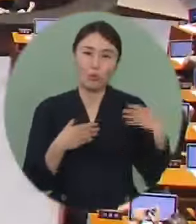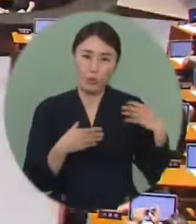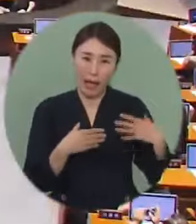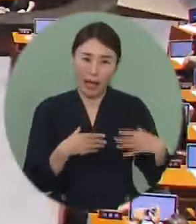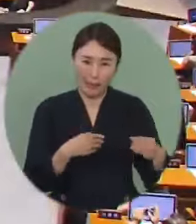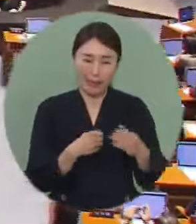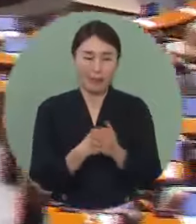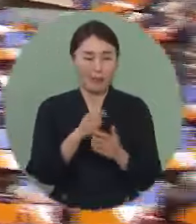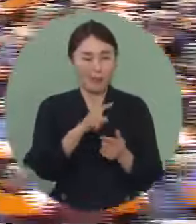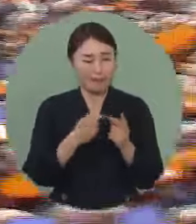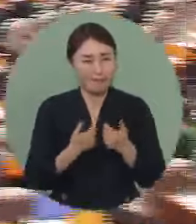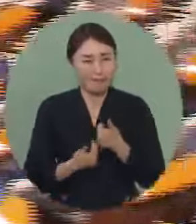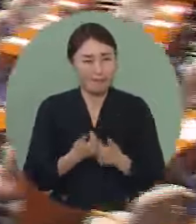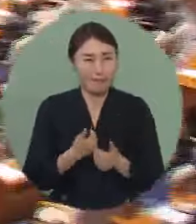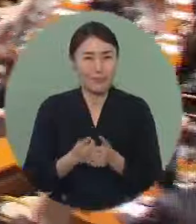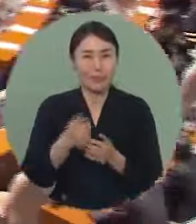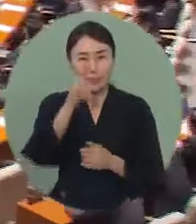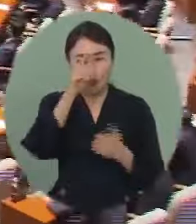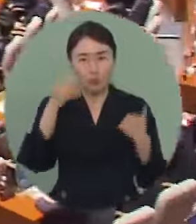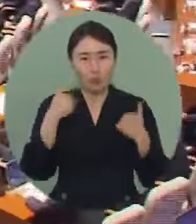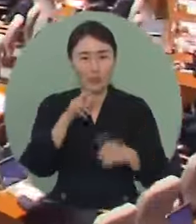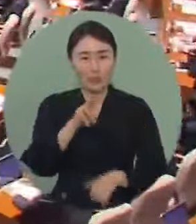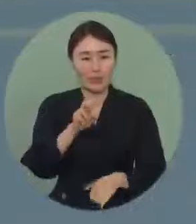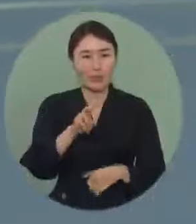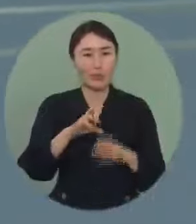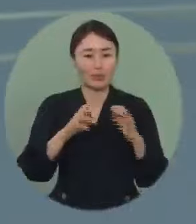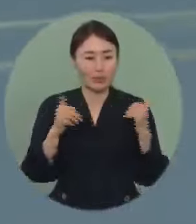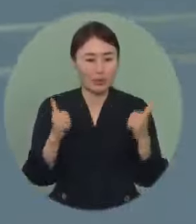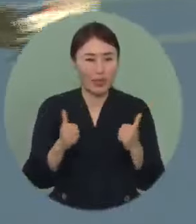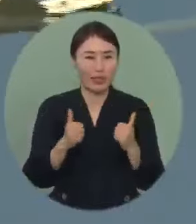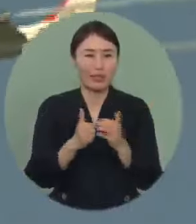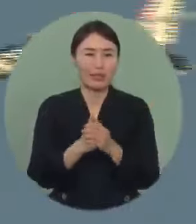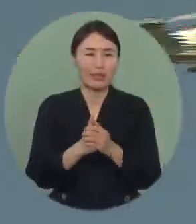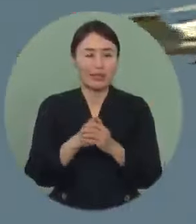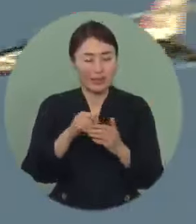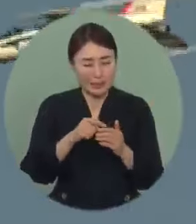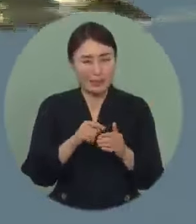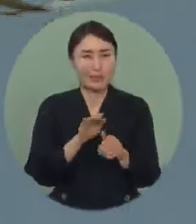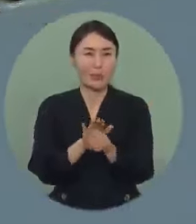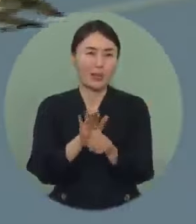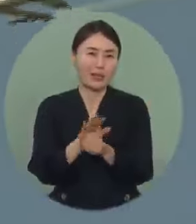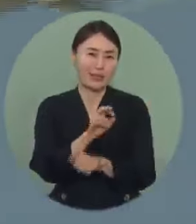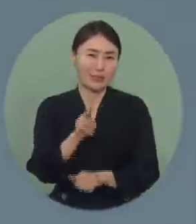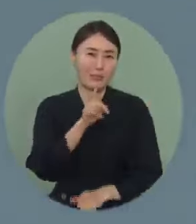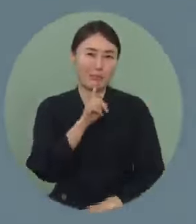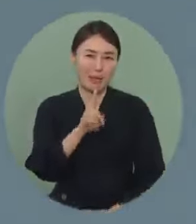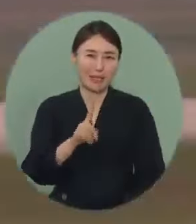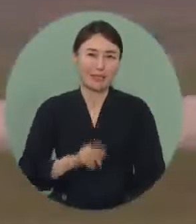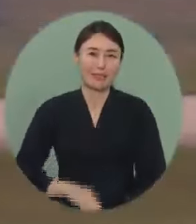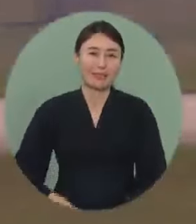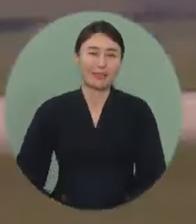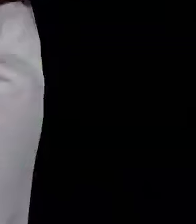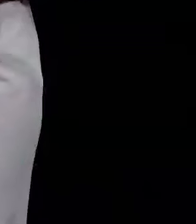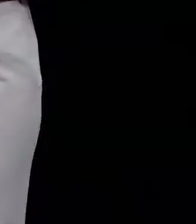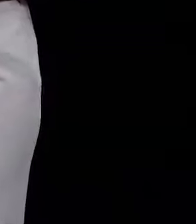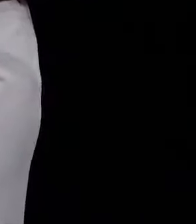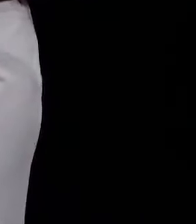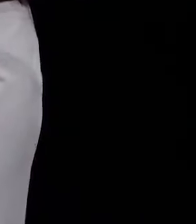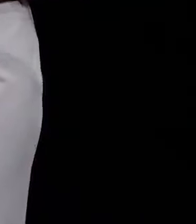이제는 정부와 22대 국회가 나서야 한다는 지적도 일고 있습니다. MBC 뉴스 김영창입니다.